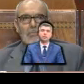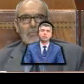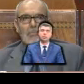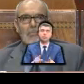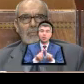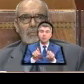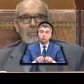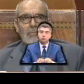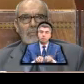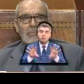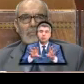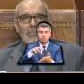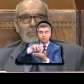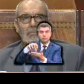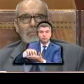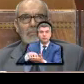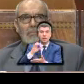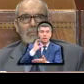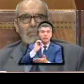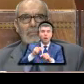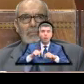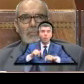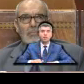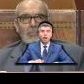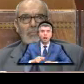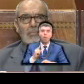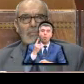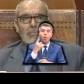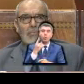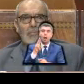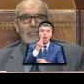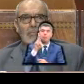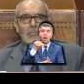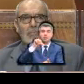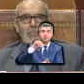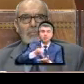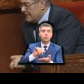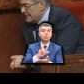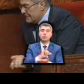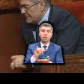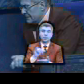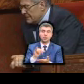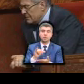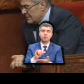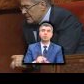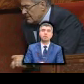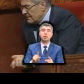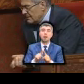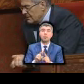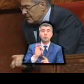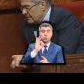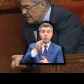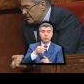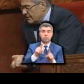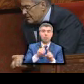الميثاق الوطني للتمركز الإداري. ونظرا للأهمية والاستعجالية ديال هذا الورش في دعم الخيار الديمقراطي وترسيخ